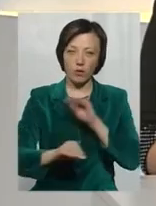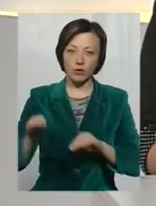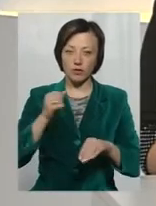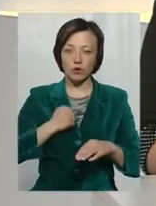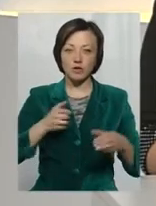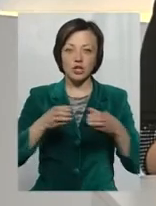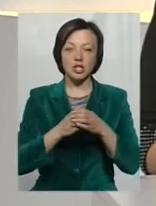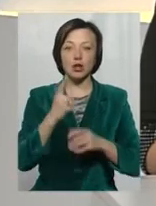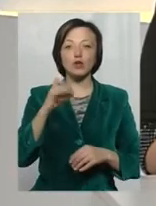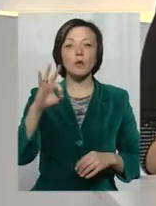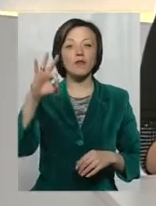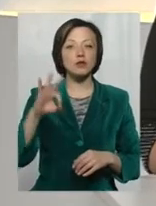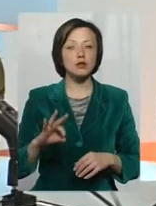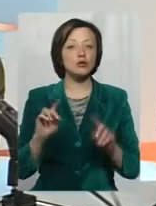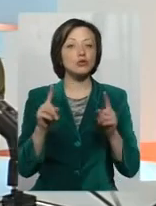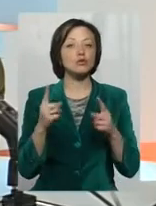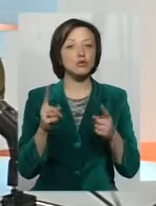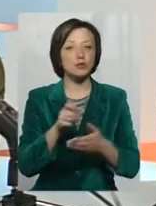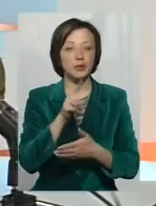на 100%. А чому?